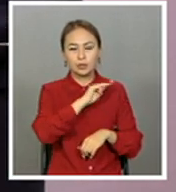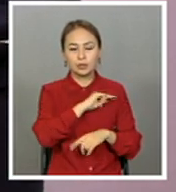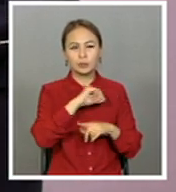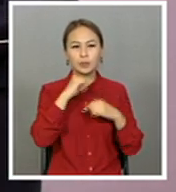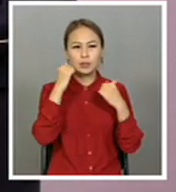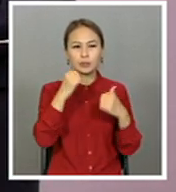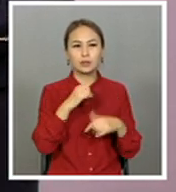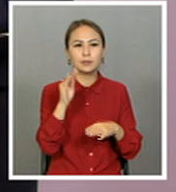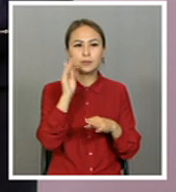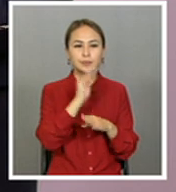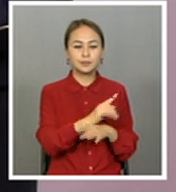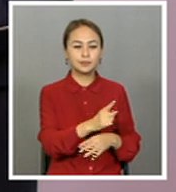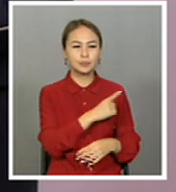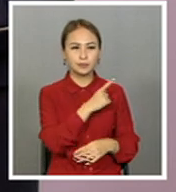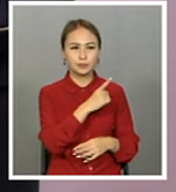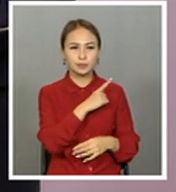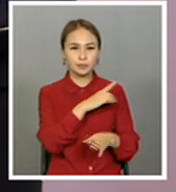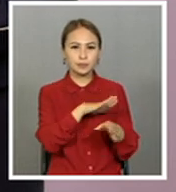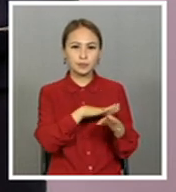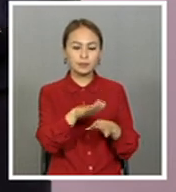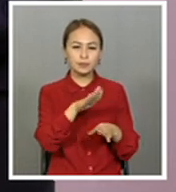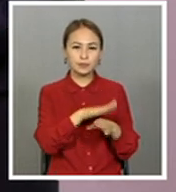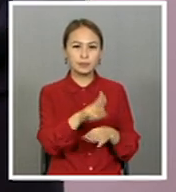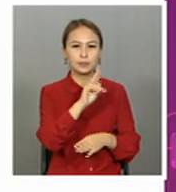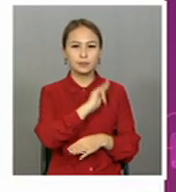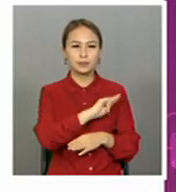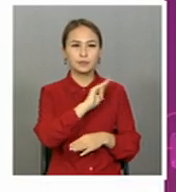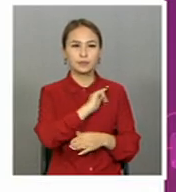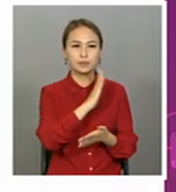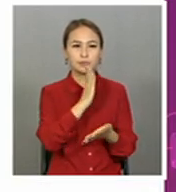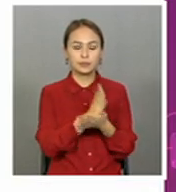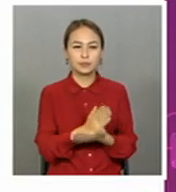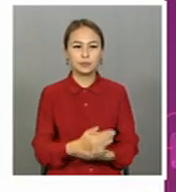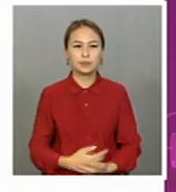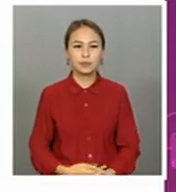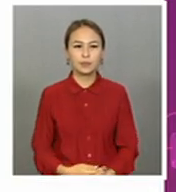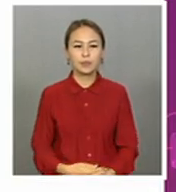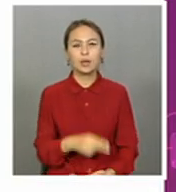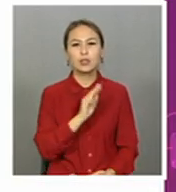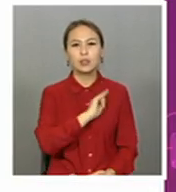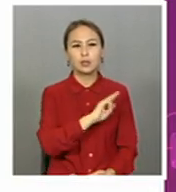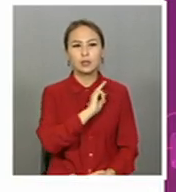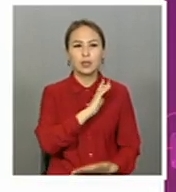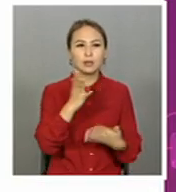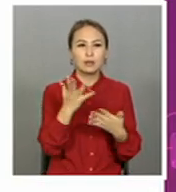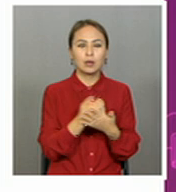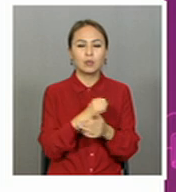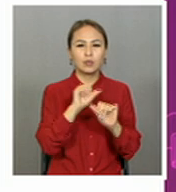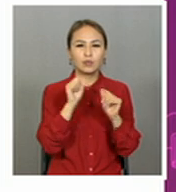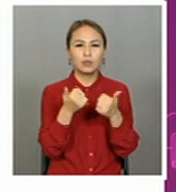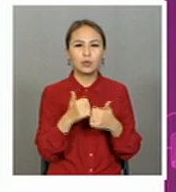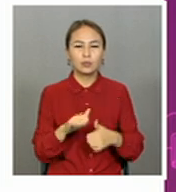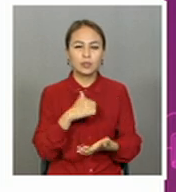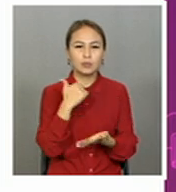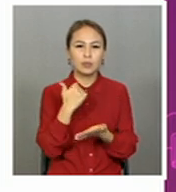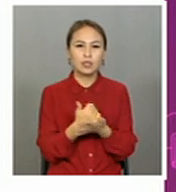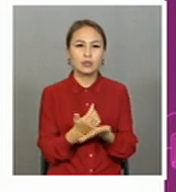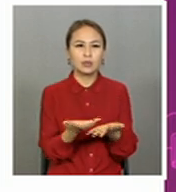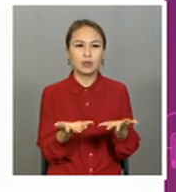яғни шебердің орындаған жұмысының көлемі белгісіз. Жұмысты табу формуласын басшылыққа